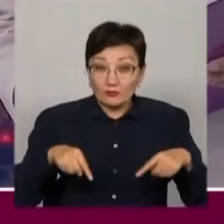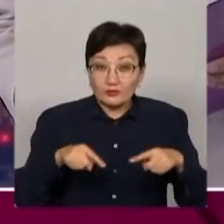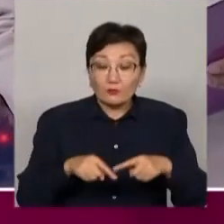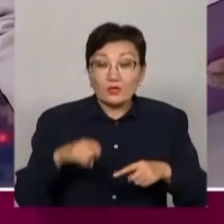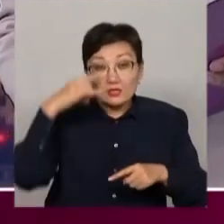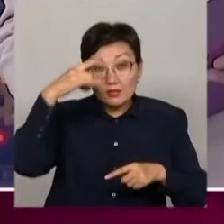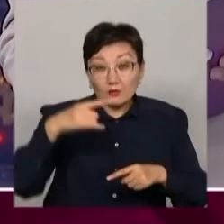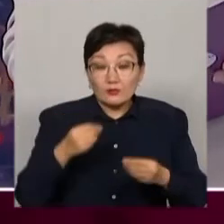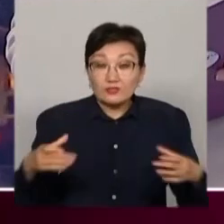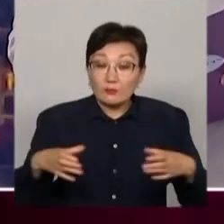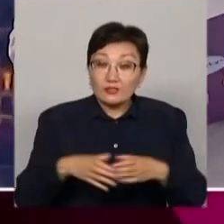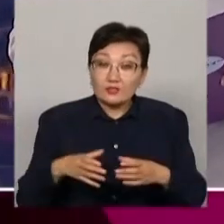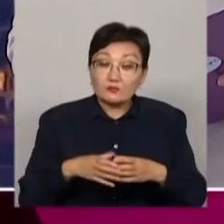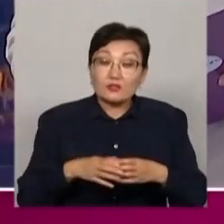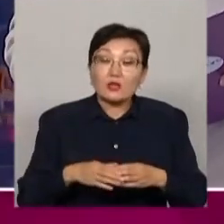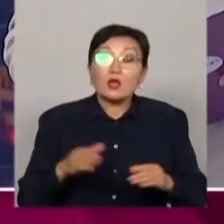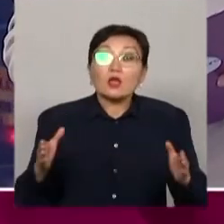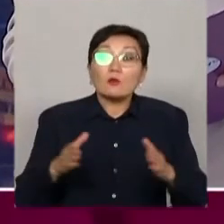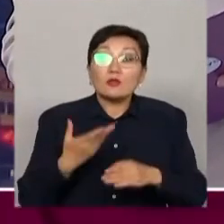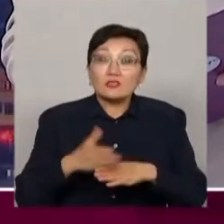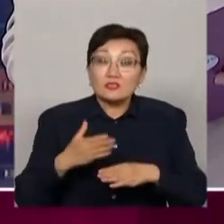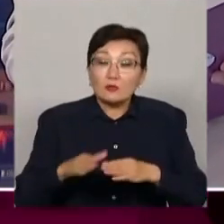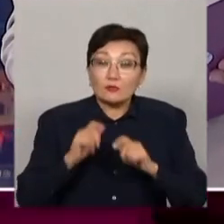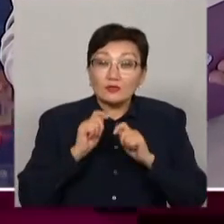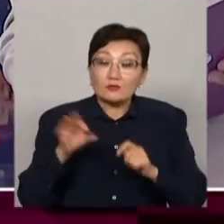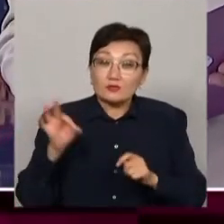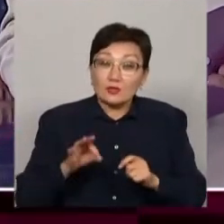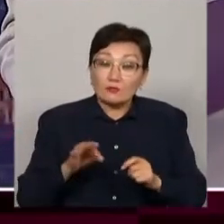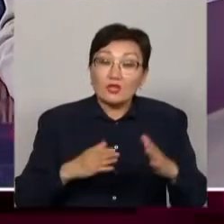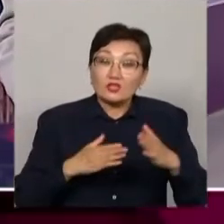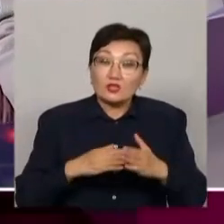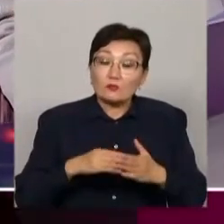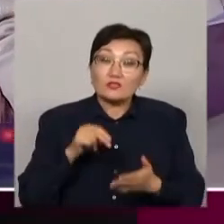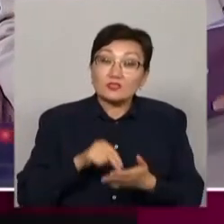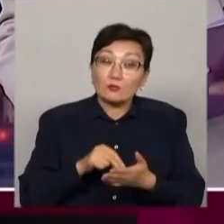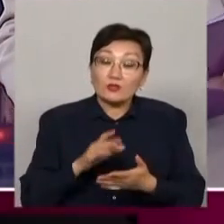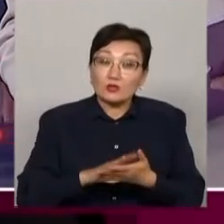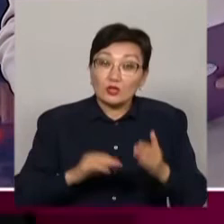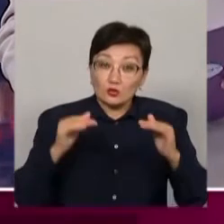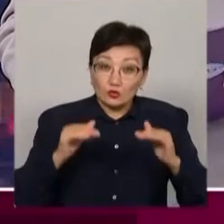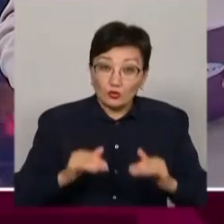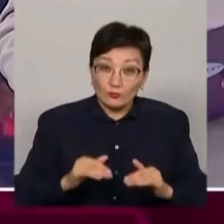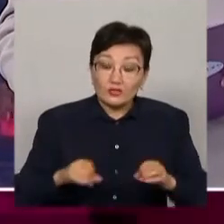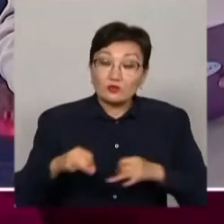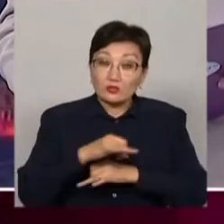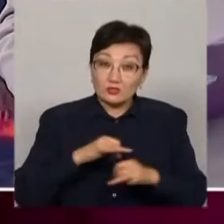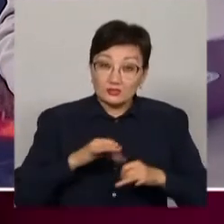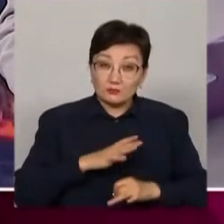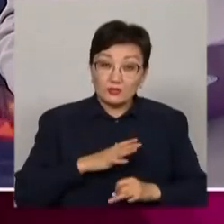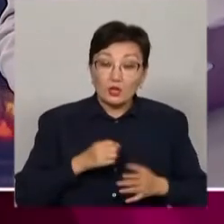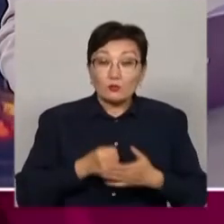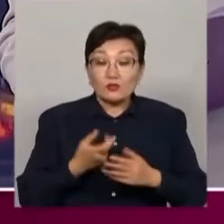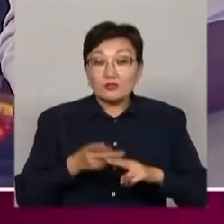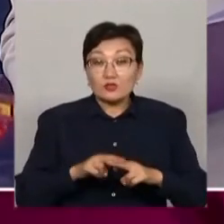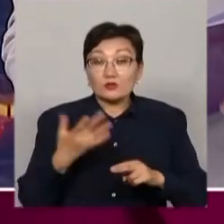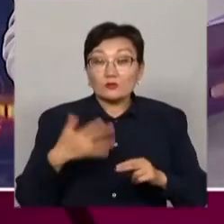қаржыгерлер қауымдастығы бірлесіп, микронесиелер бойынша сыйақының шекті мөлшерлемесін одан әрі төмендетуді қарастырып жатыр. Бұған дейін